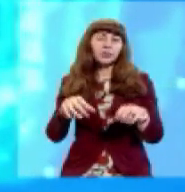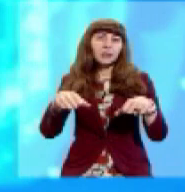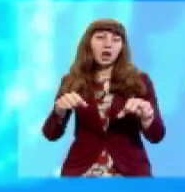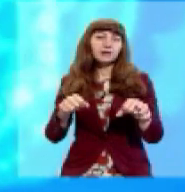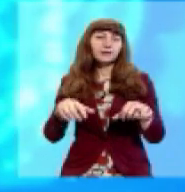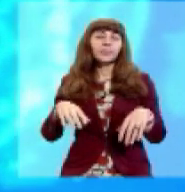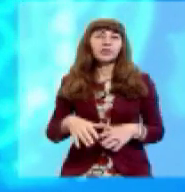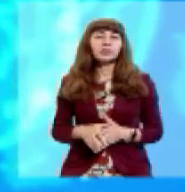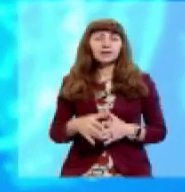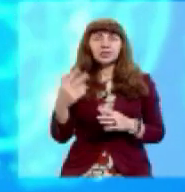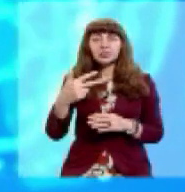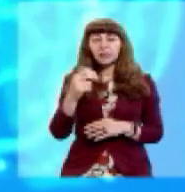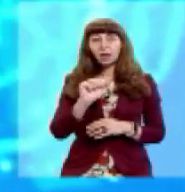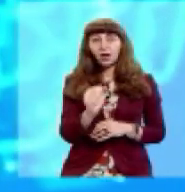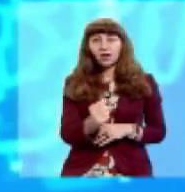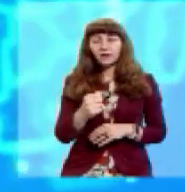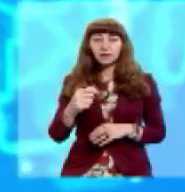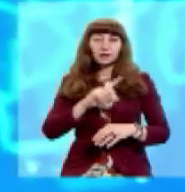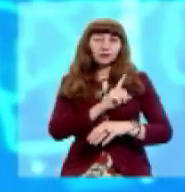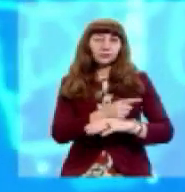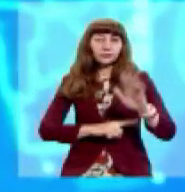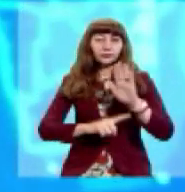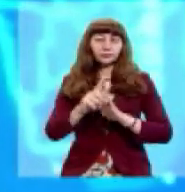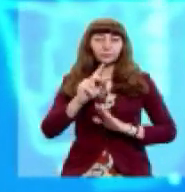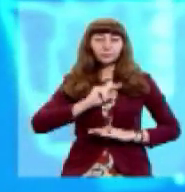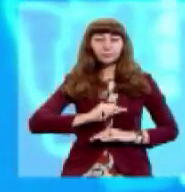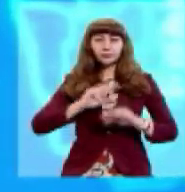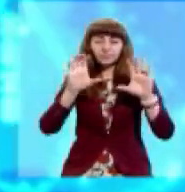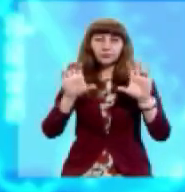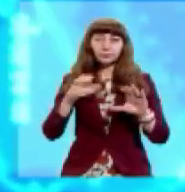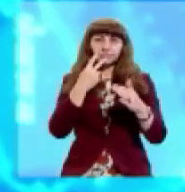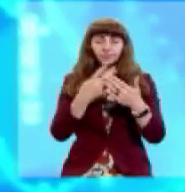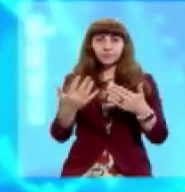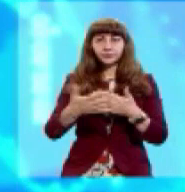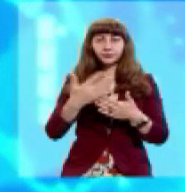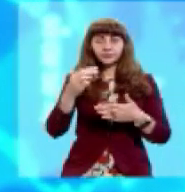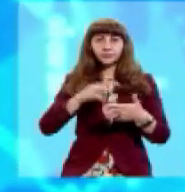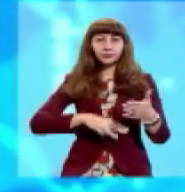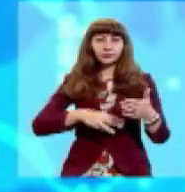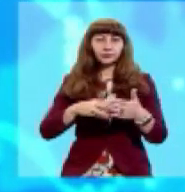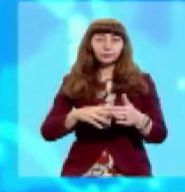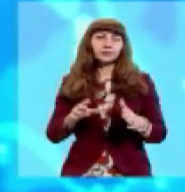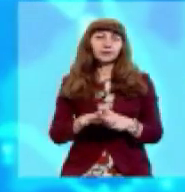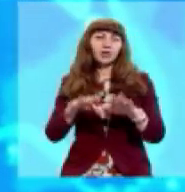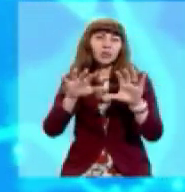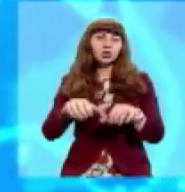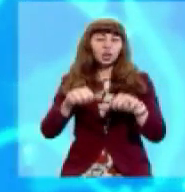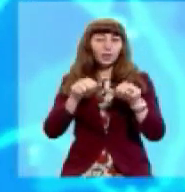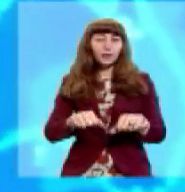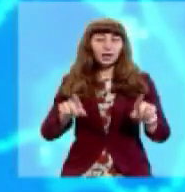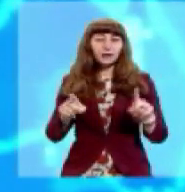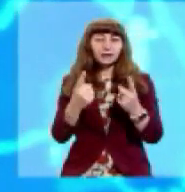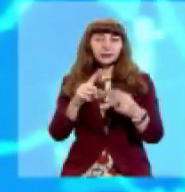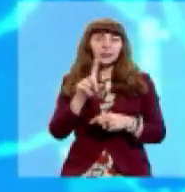30 августа текущего года вступает в силу закон, предусматривающий наказание в виде штрафов, лишения прав и ареста